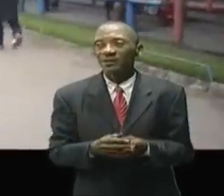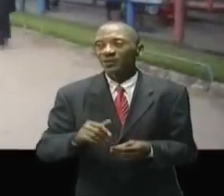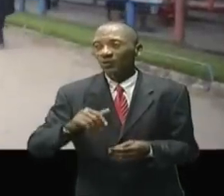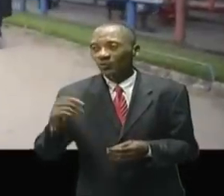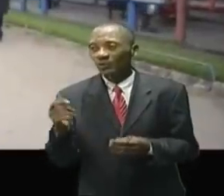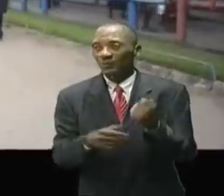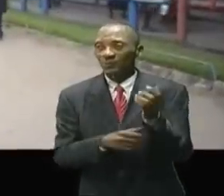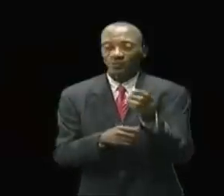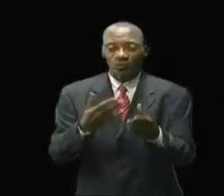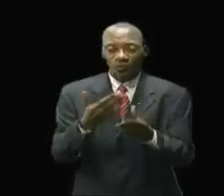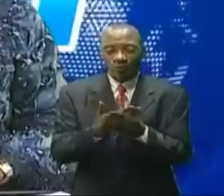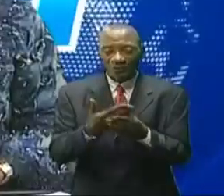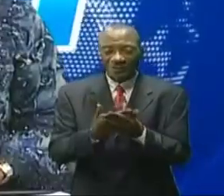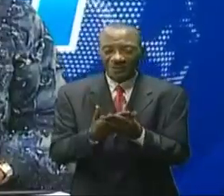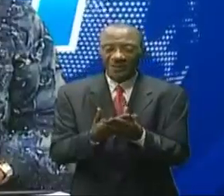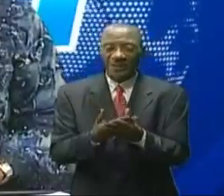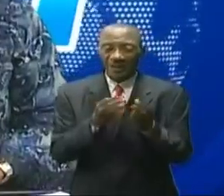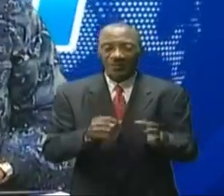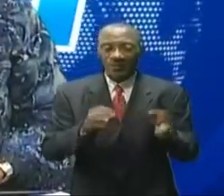RDC.